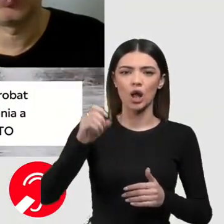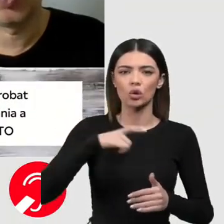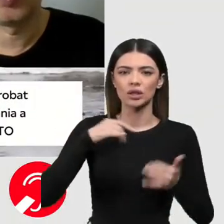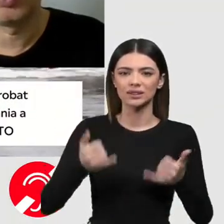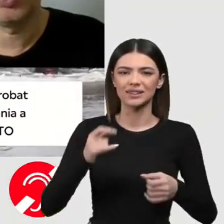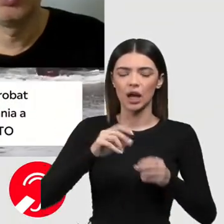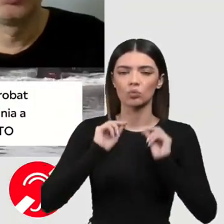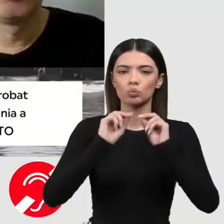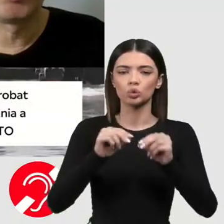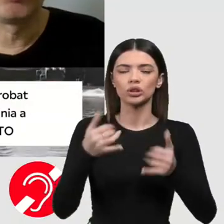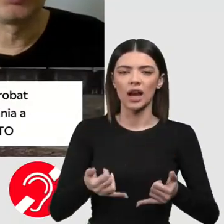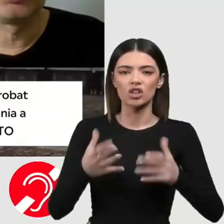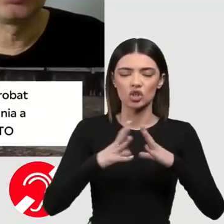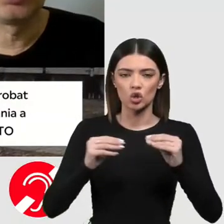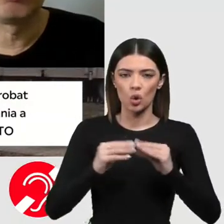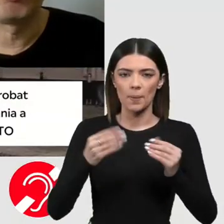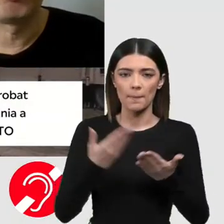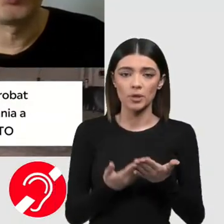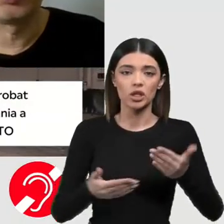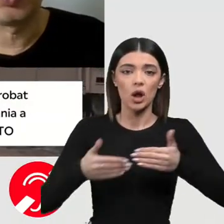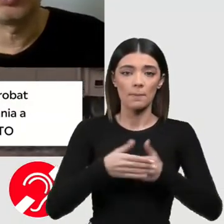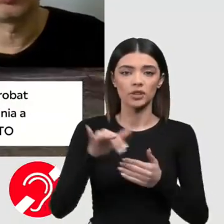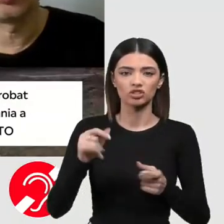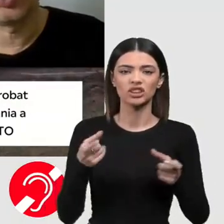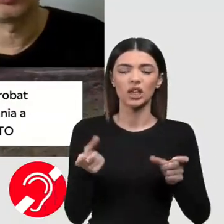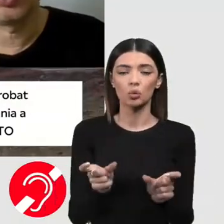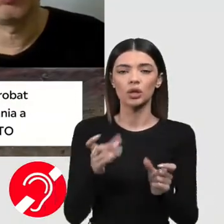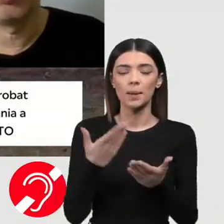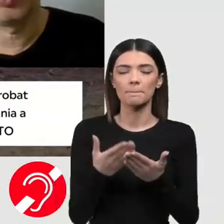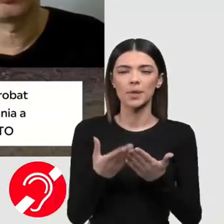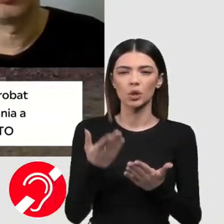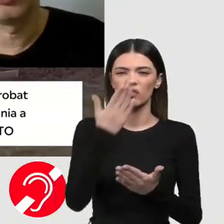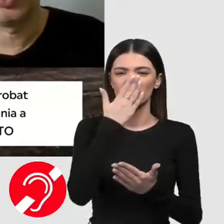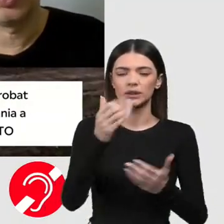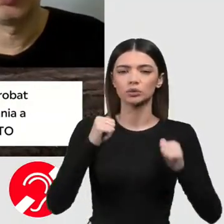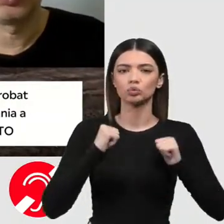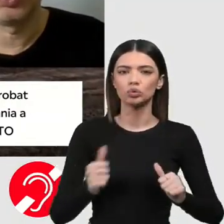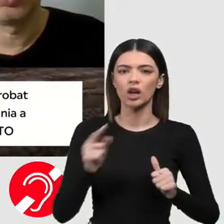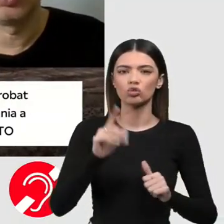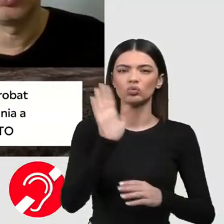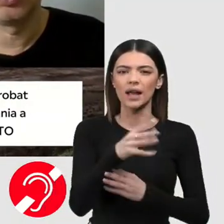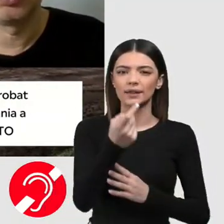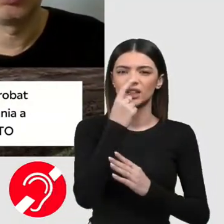pe teritoriul României, în primul rând pentru a descuraja o acțiune a